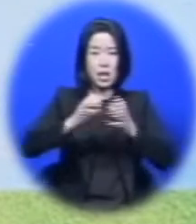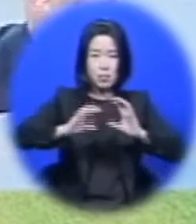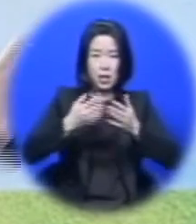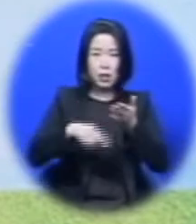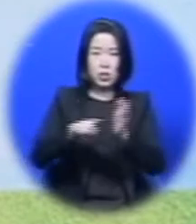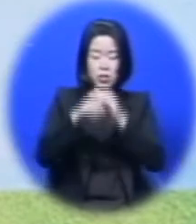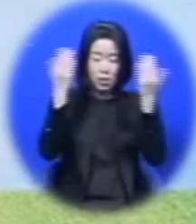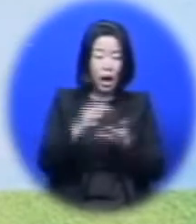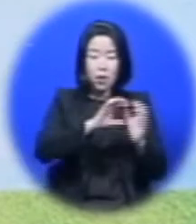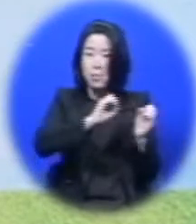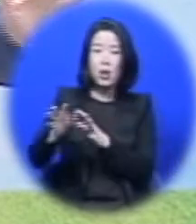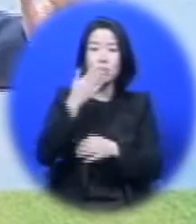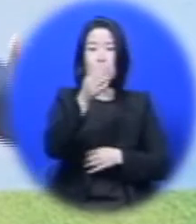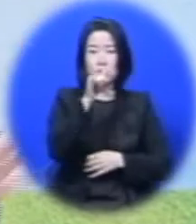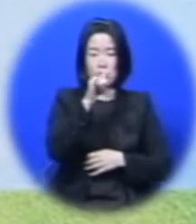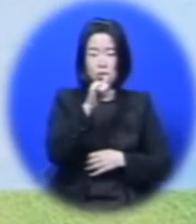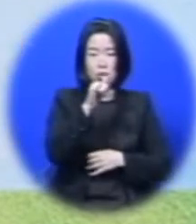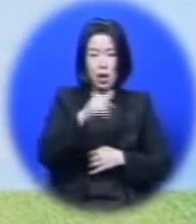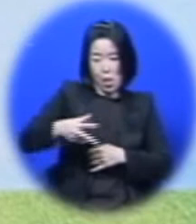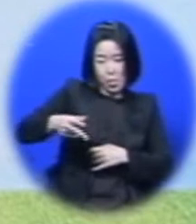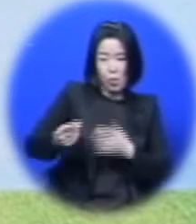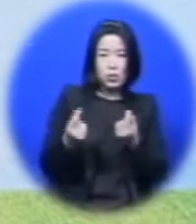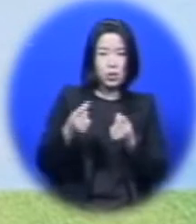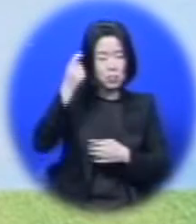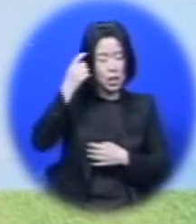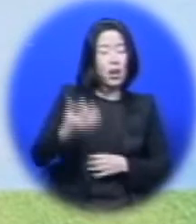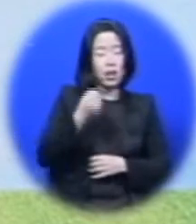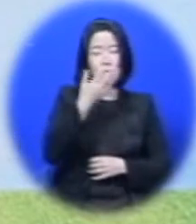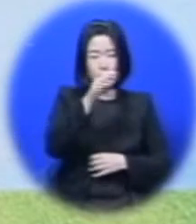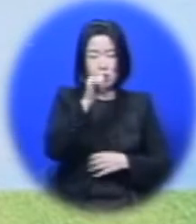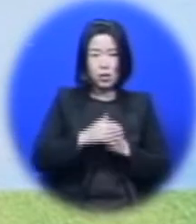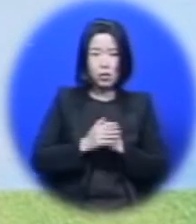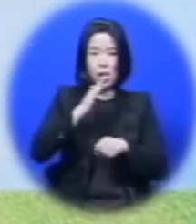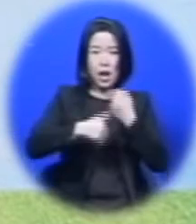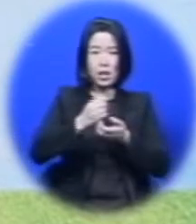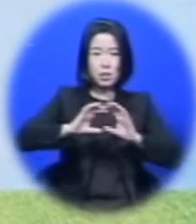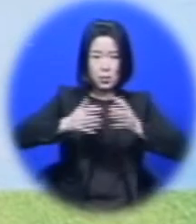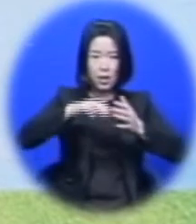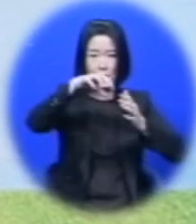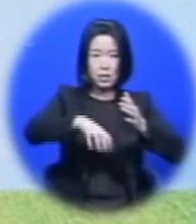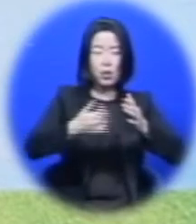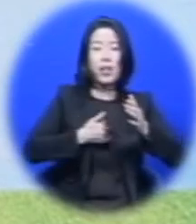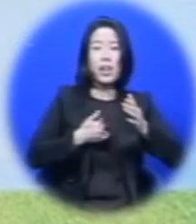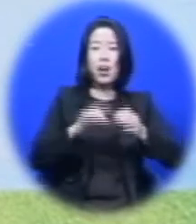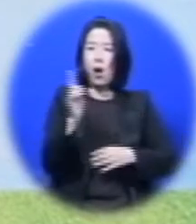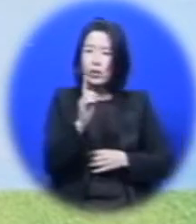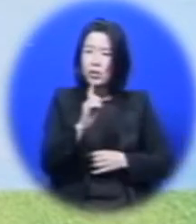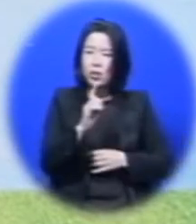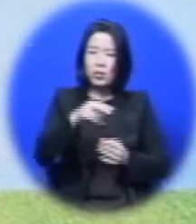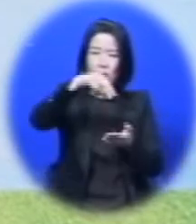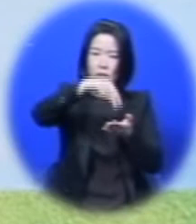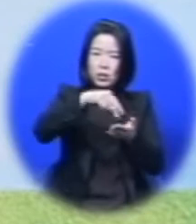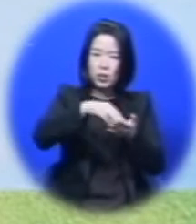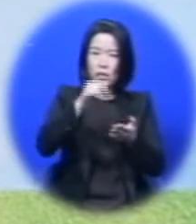다 버릴 수도 있어요. 배설물처럼 그렇게 여겨져요. 하나님의 나라에서 내가 어떤 위치에